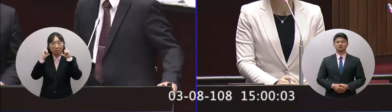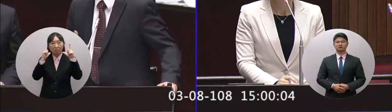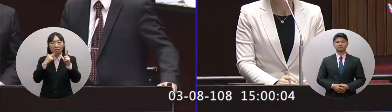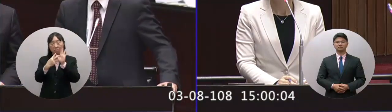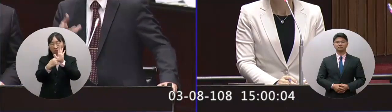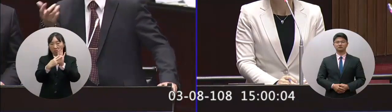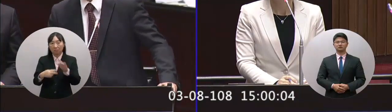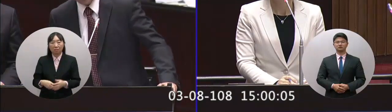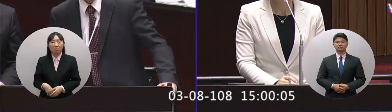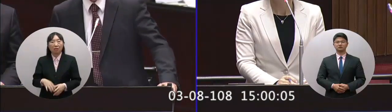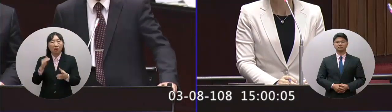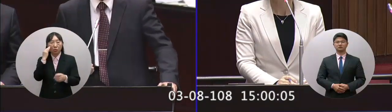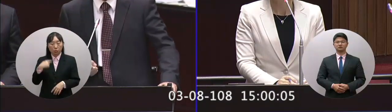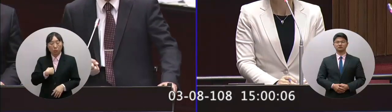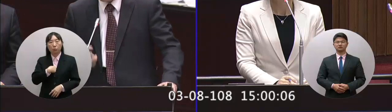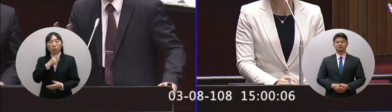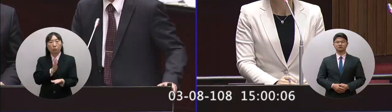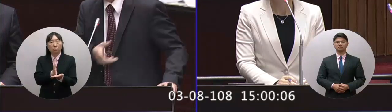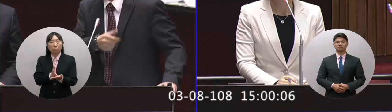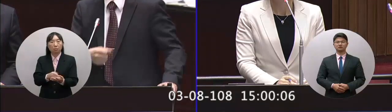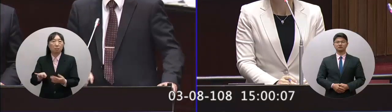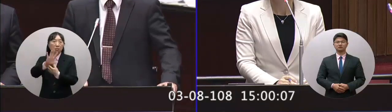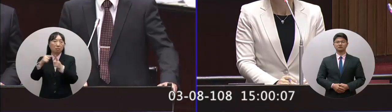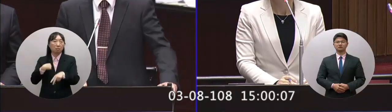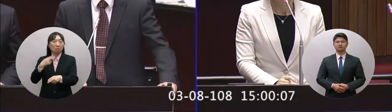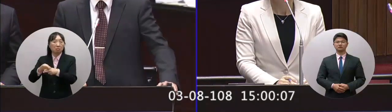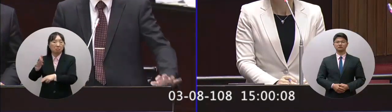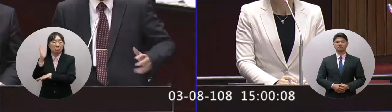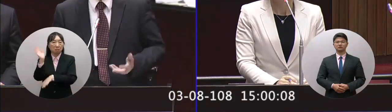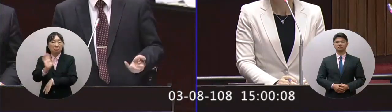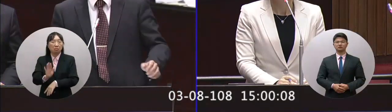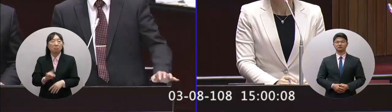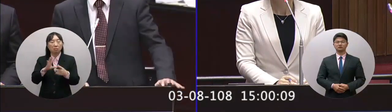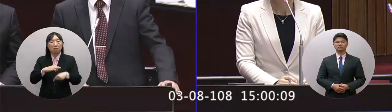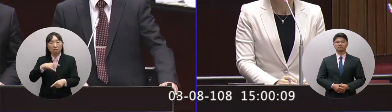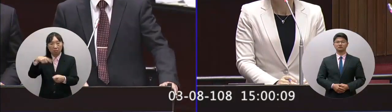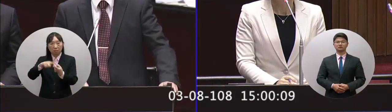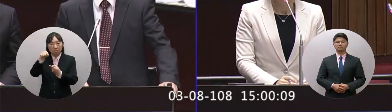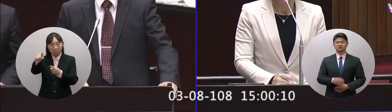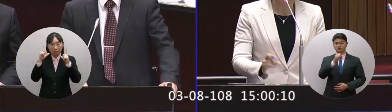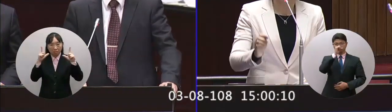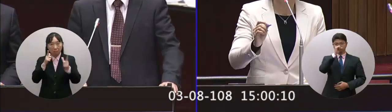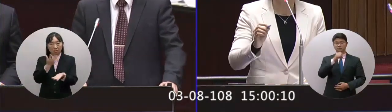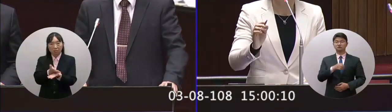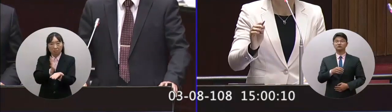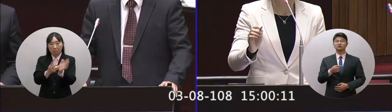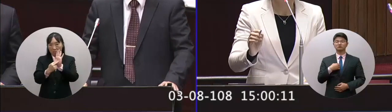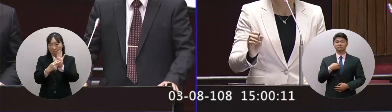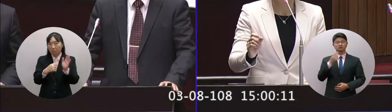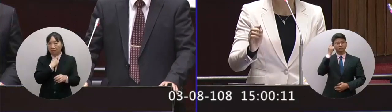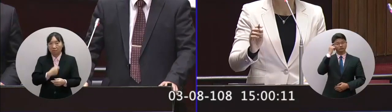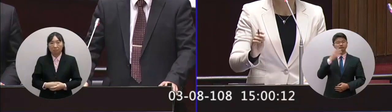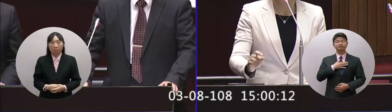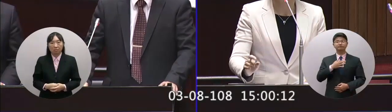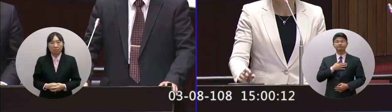阮讲的是，人佫讲政府讲的不相信，啊，因开发商有哪要出来讲，我甲只讲好清楚安尼尔。 好，其实吼，我知